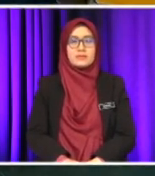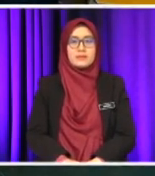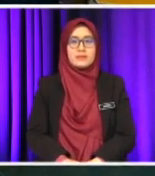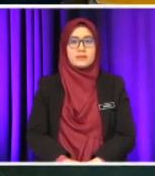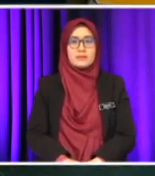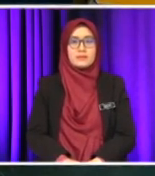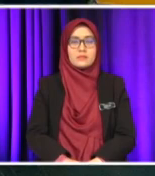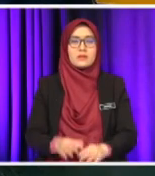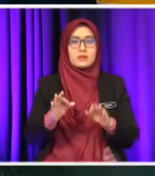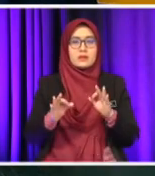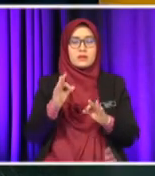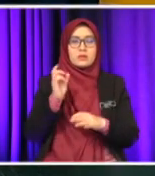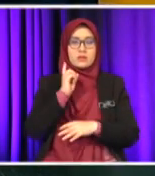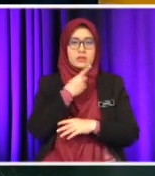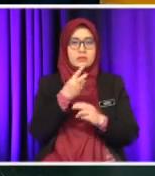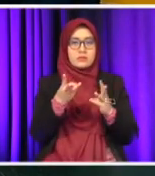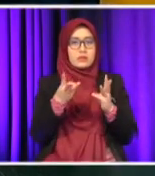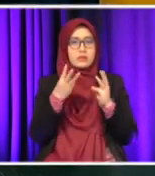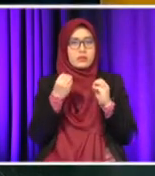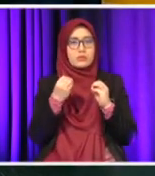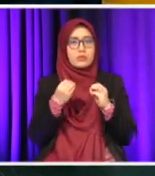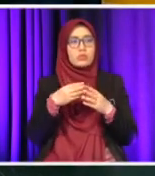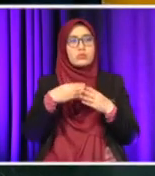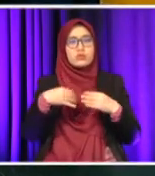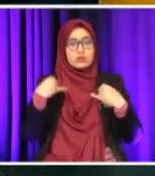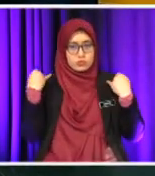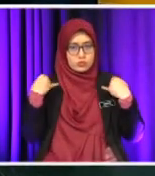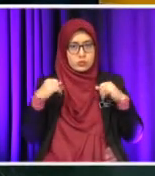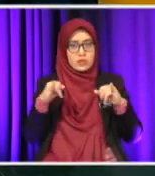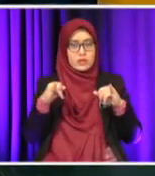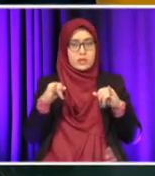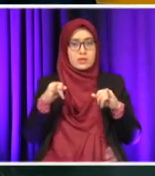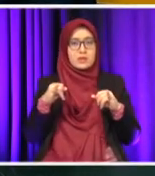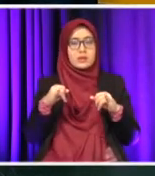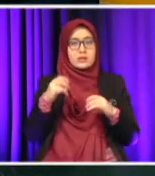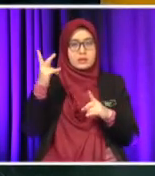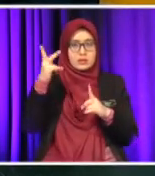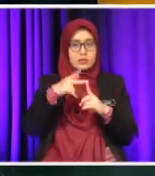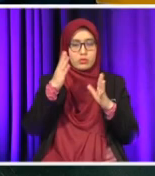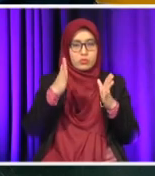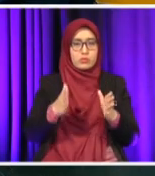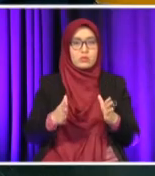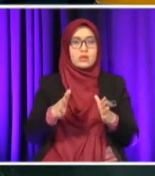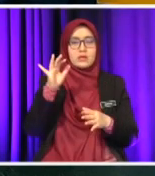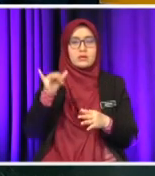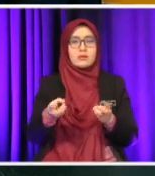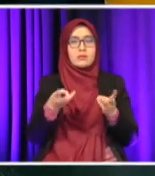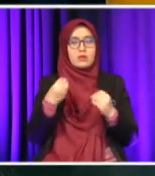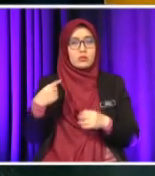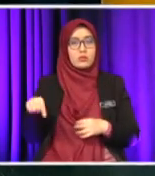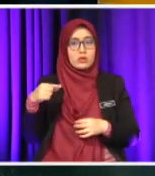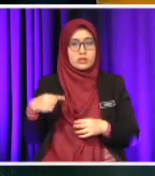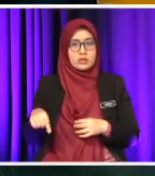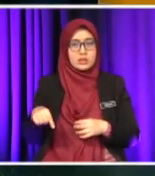sampai kepada kumpulan sasaran yang begitu mementingkan quality kita quality dari segi bahan yang